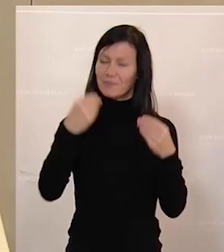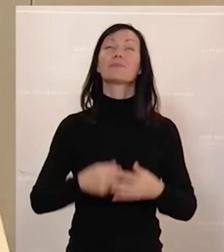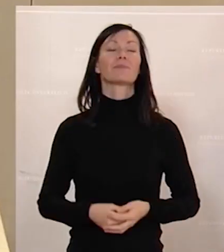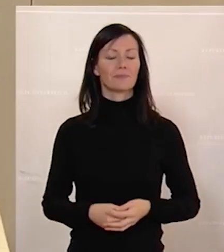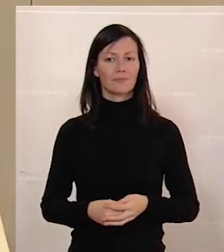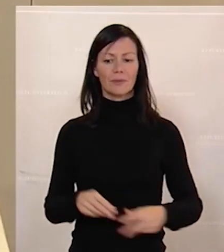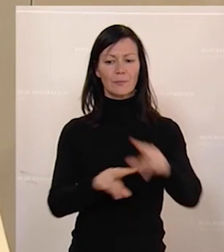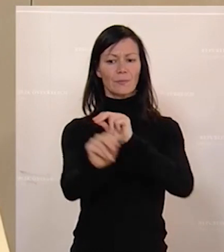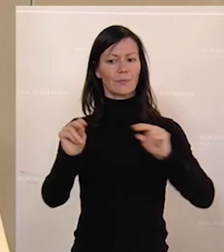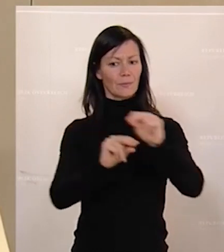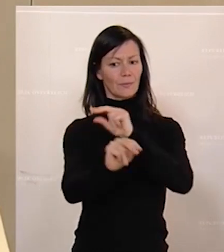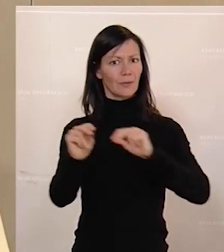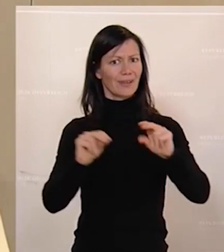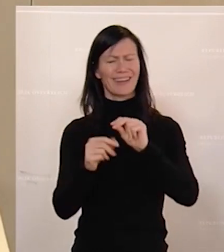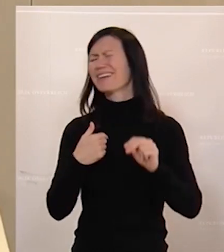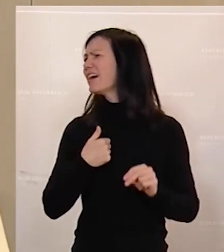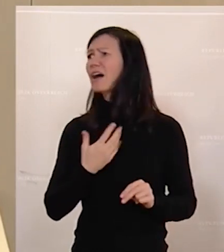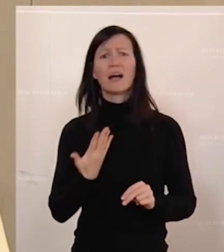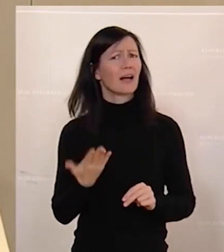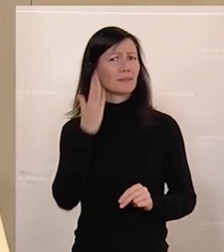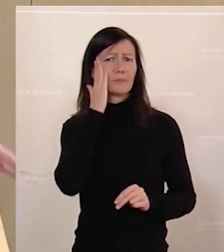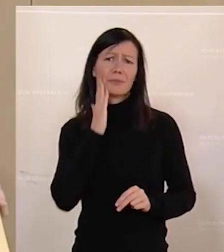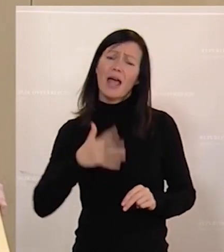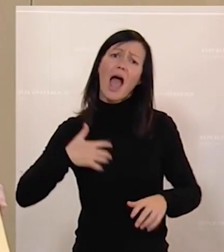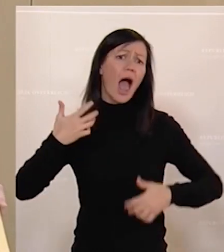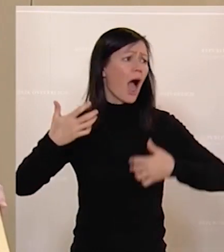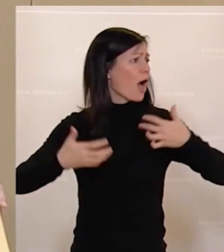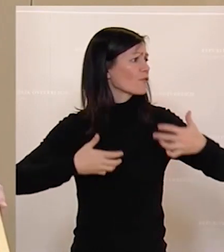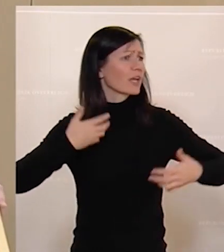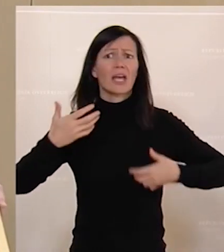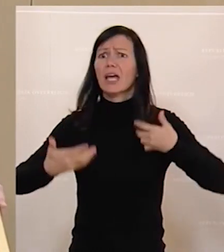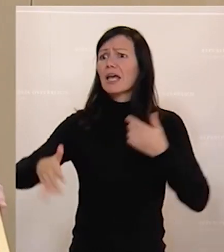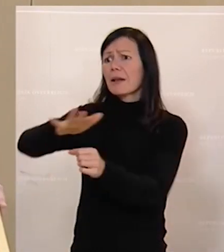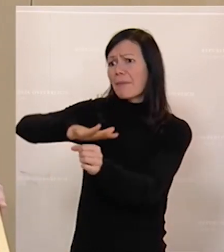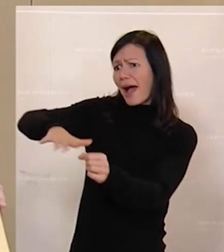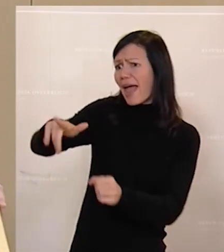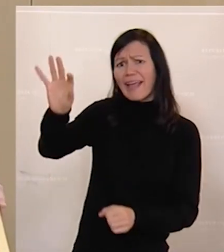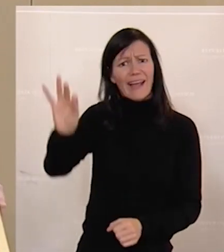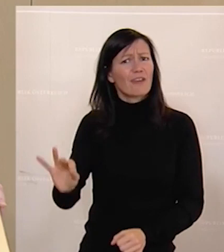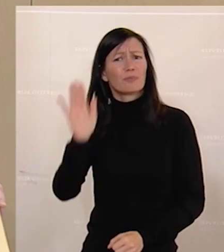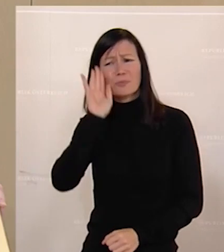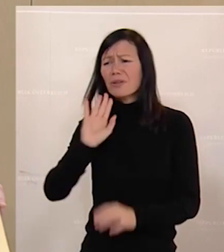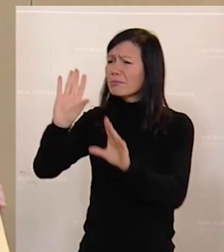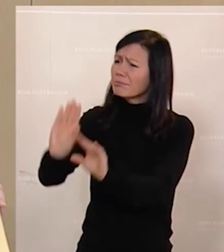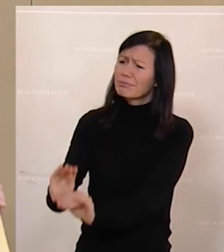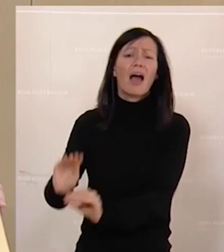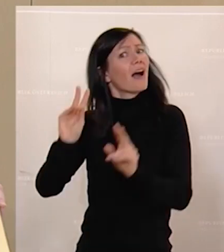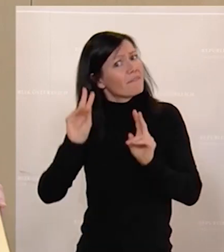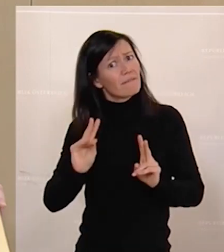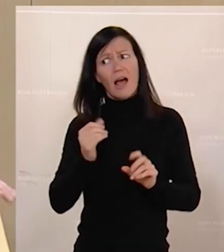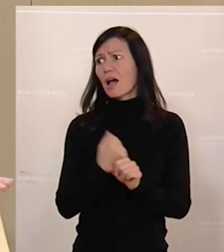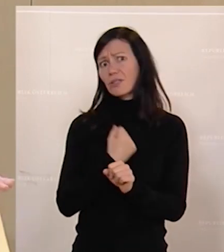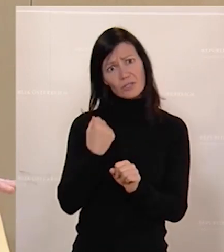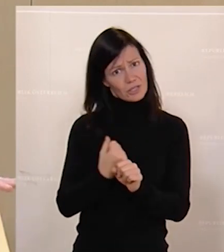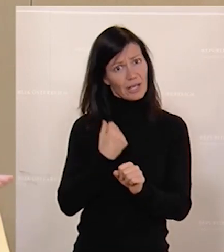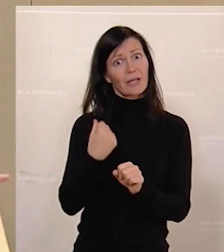ich weiß, könnte bitte diese Aufgeregtheit im Sektor der FPÖ vielleicht ein Ende nehmen. Es ist wirklich anstrengend. Ich glaube, wir haben